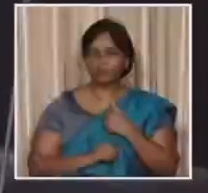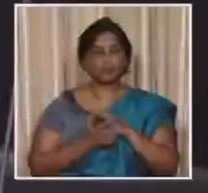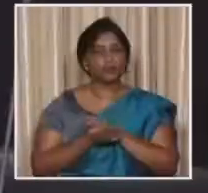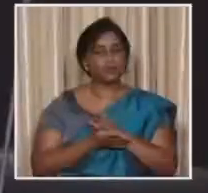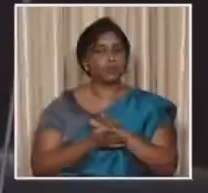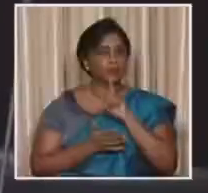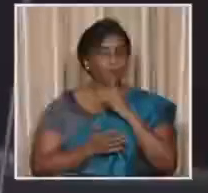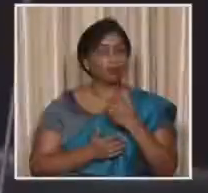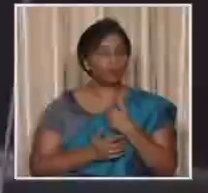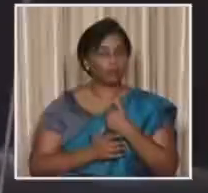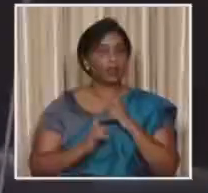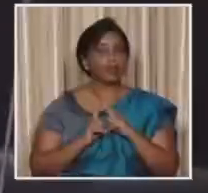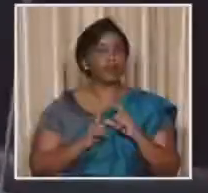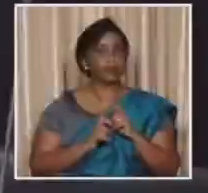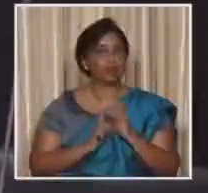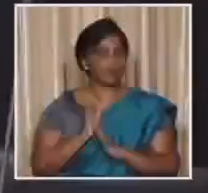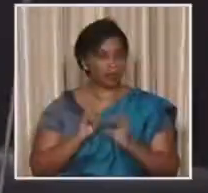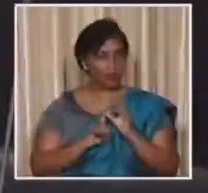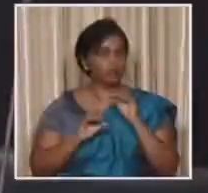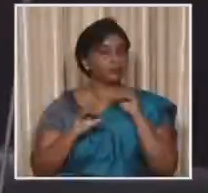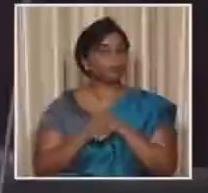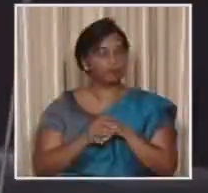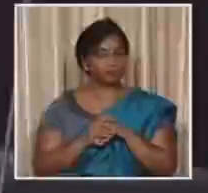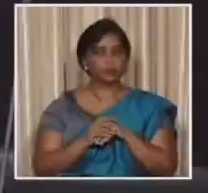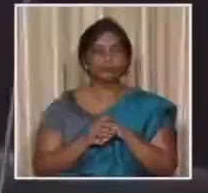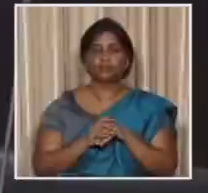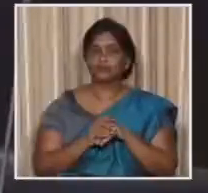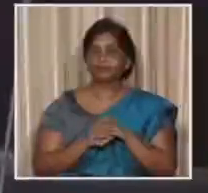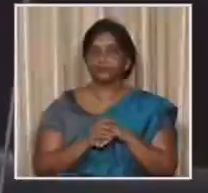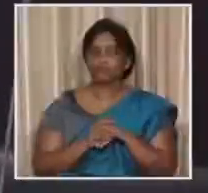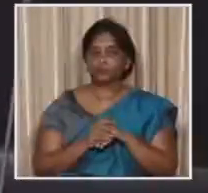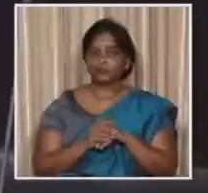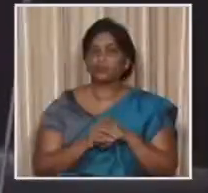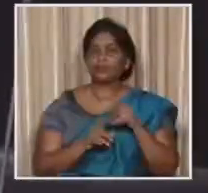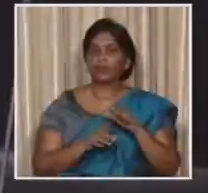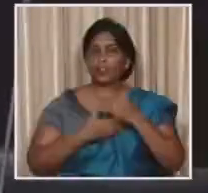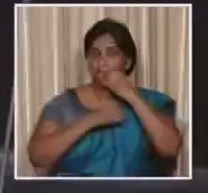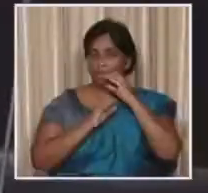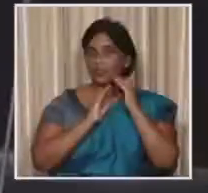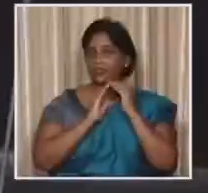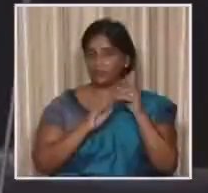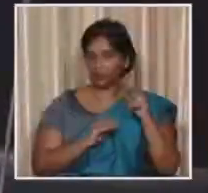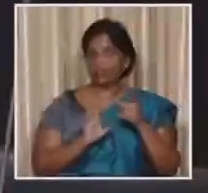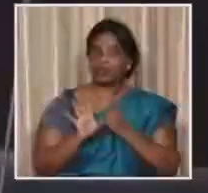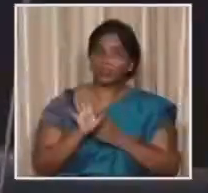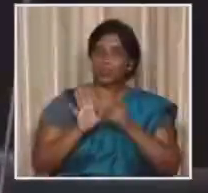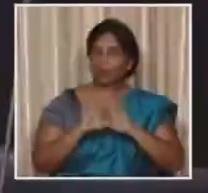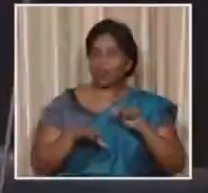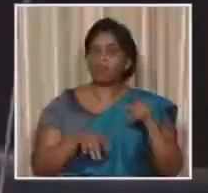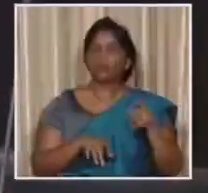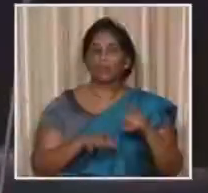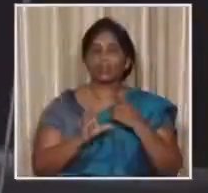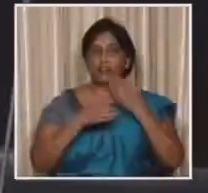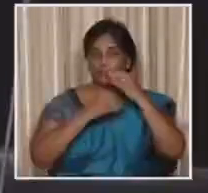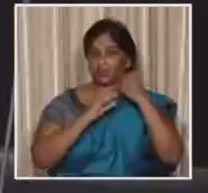pahedri keran tone mama adhyapan amatte varialesa sitiye di, mee vidya pit, taruna daru iganne vidya